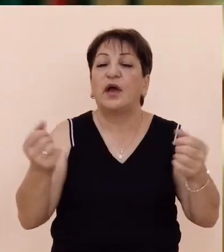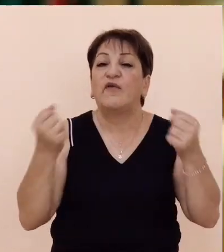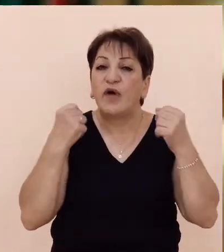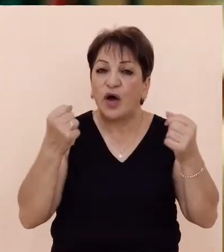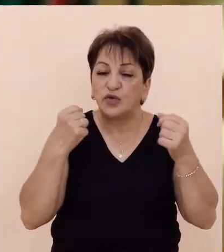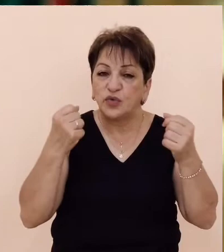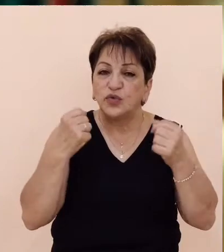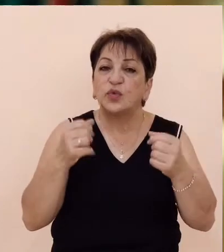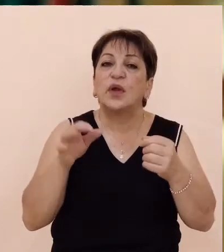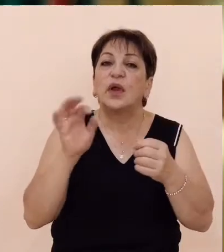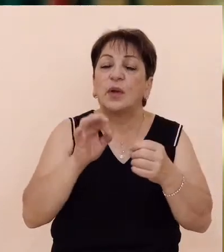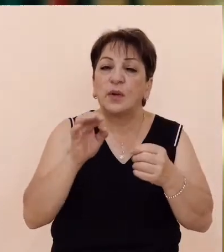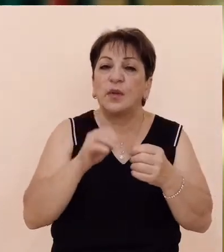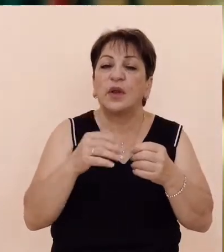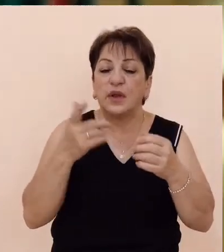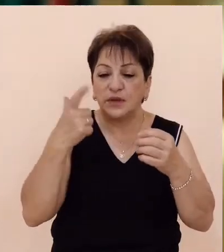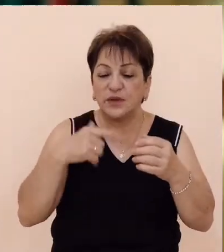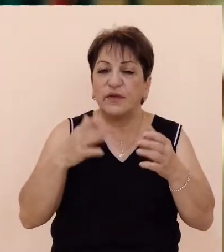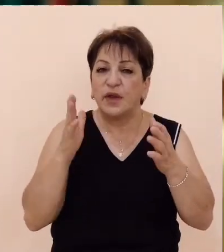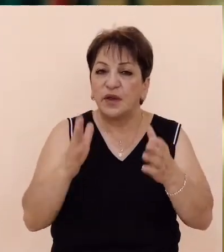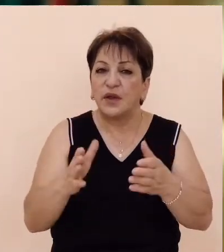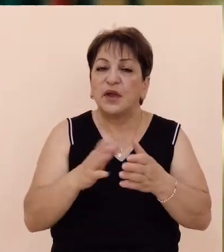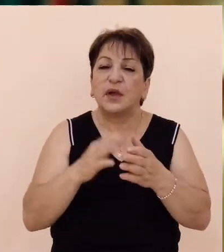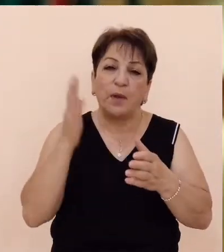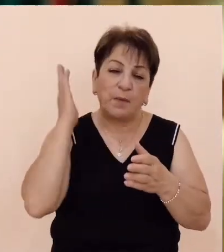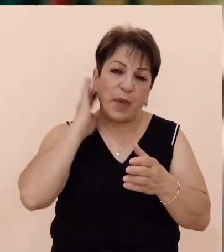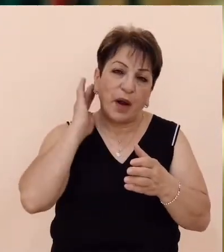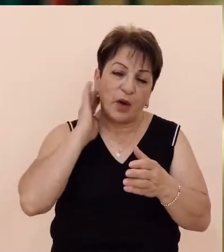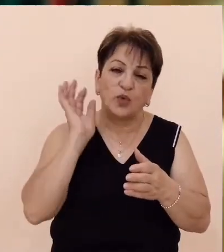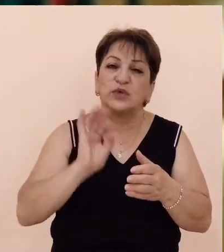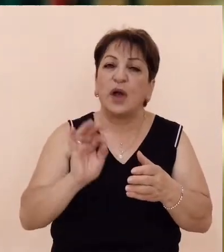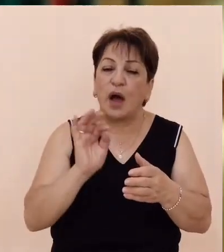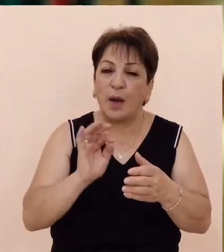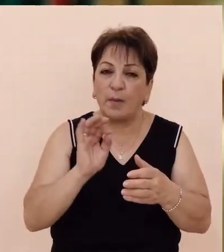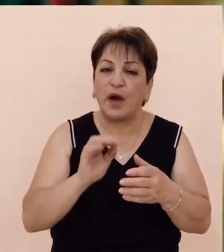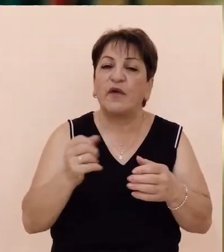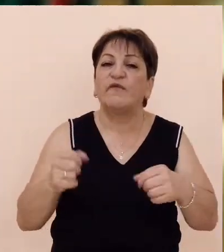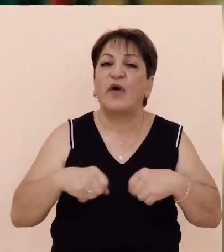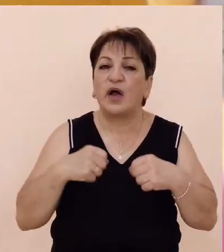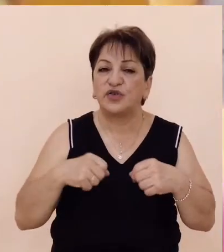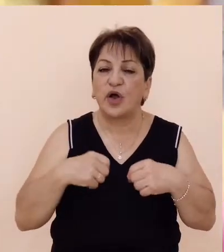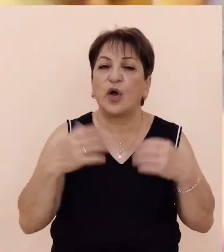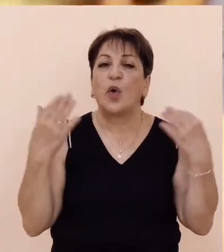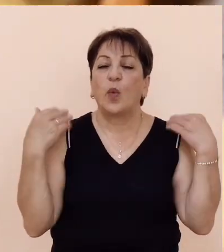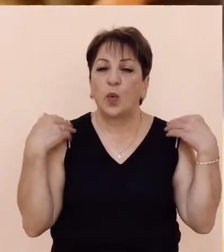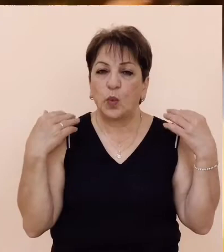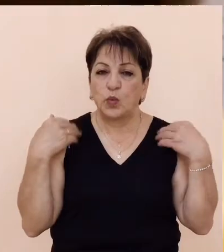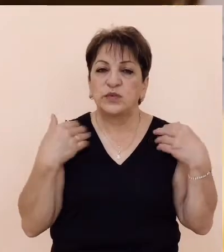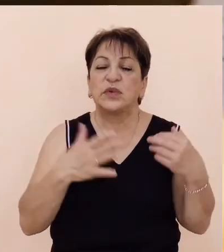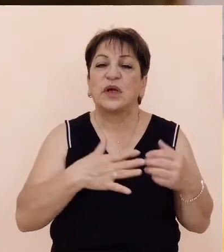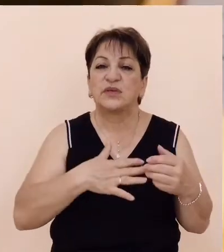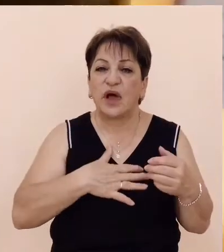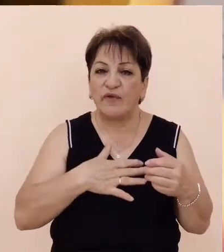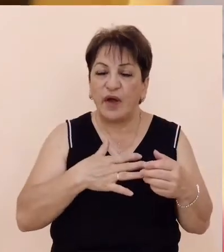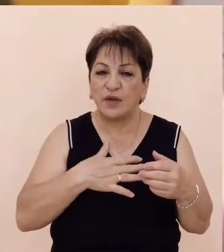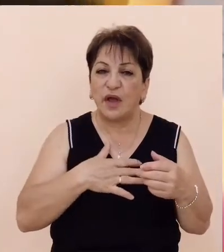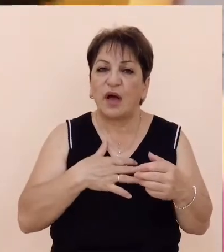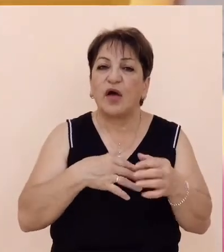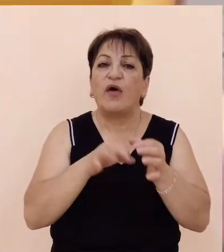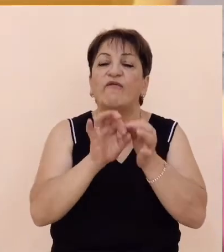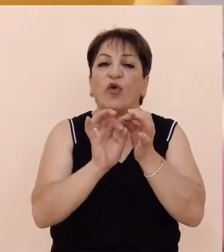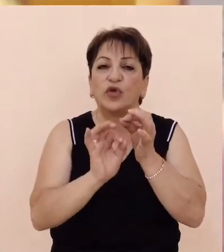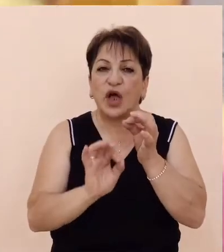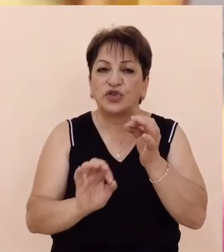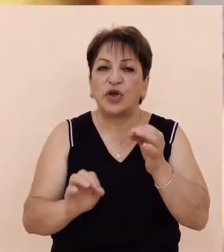օգնությամբ նախապատրաստվում են դիրքերին, դրանք պարանոցի համար նախատեսված վաժանքներն են ուսերի, կրծքավանդակի,